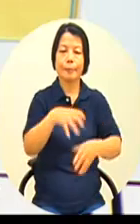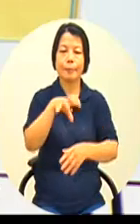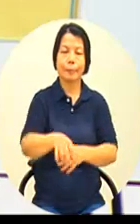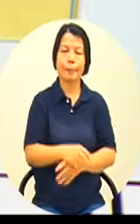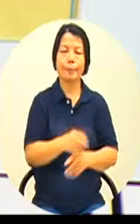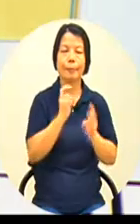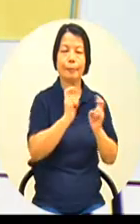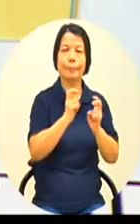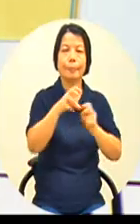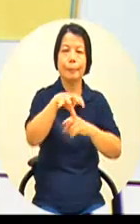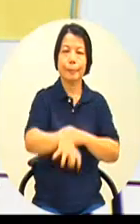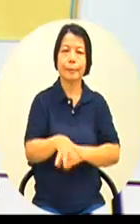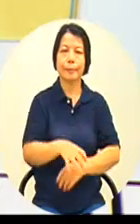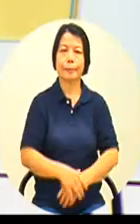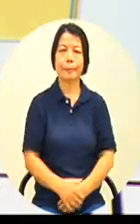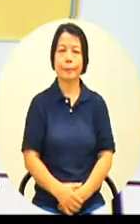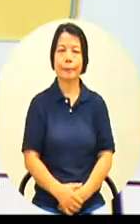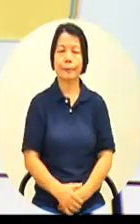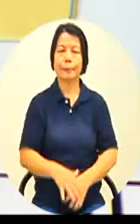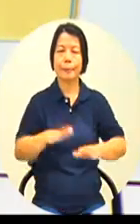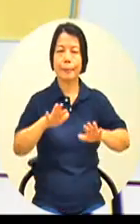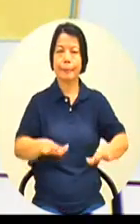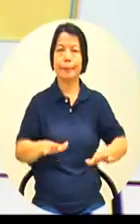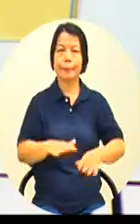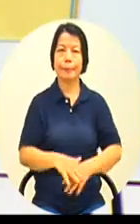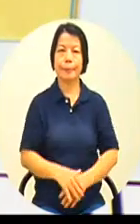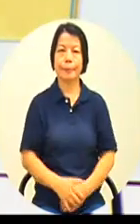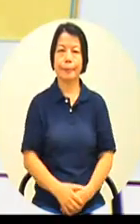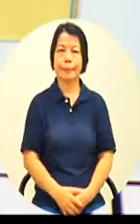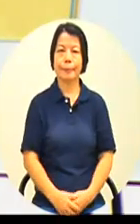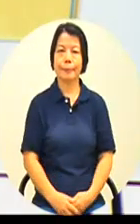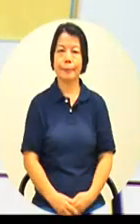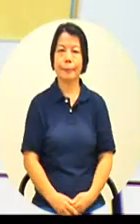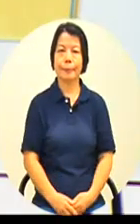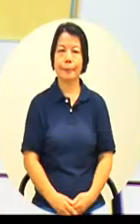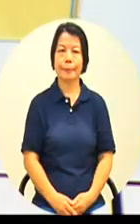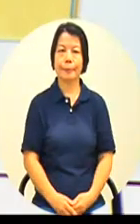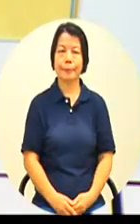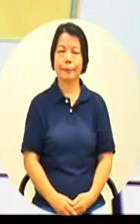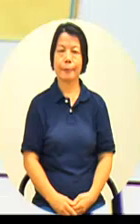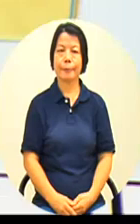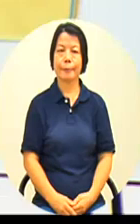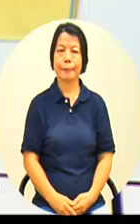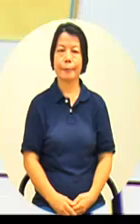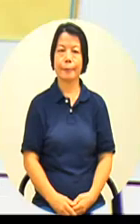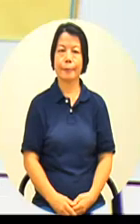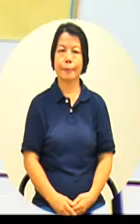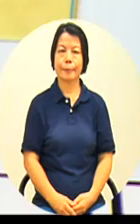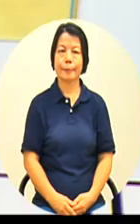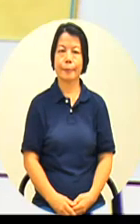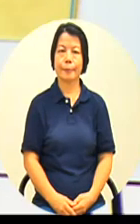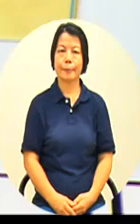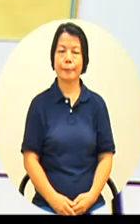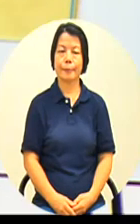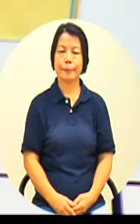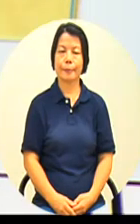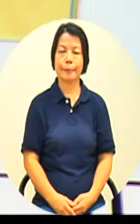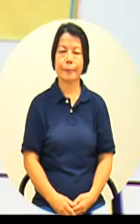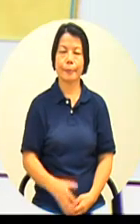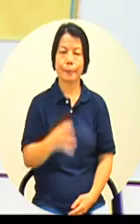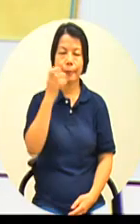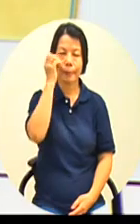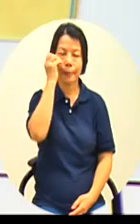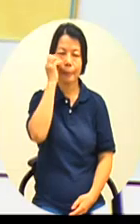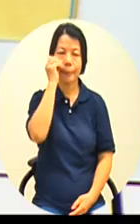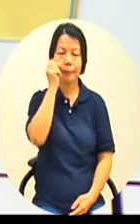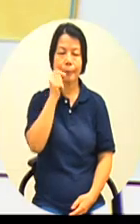哈，大家好。今天哈，我本着啦哈，这个观光15分钟是来